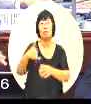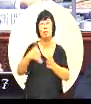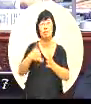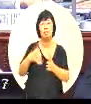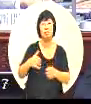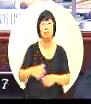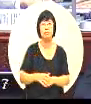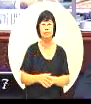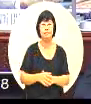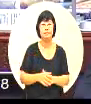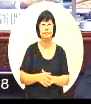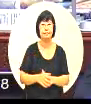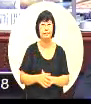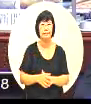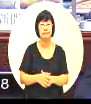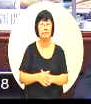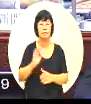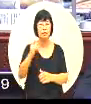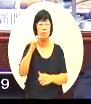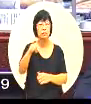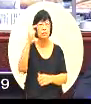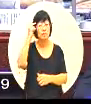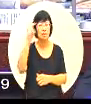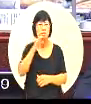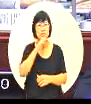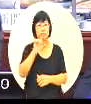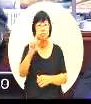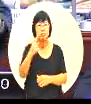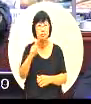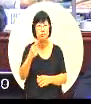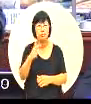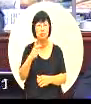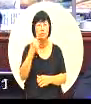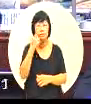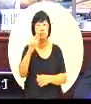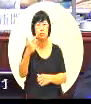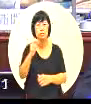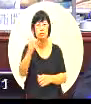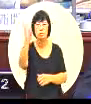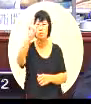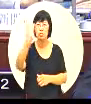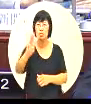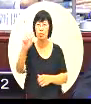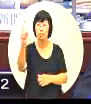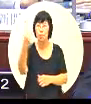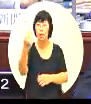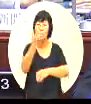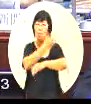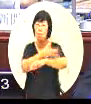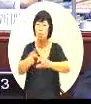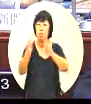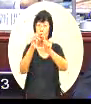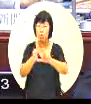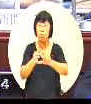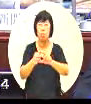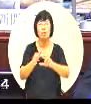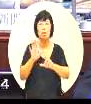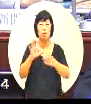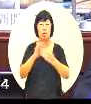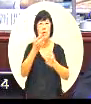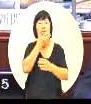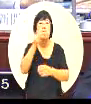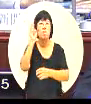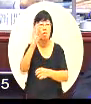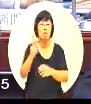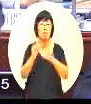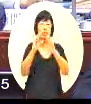还没有。但它到底是不是水源区这个部分，我觉得我们 的水利局、环保局都有公开的